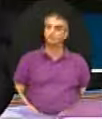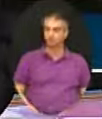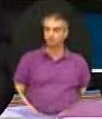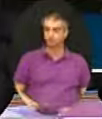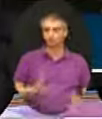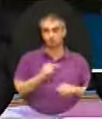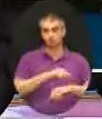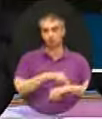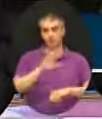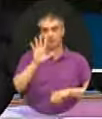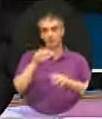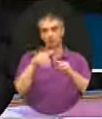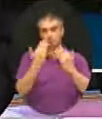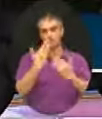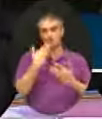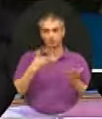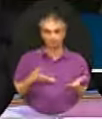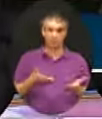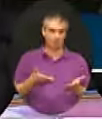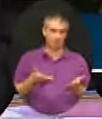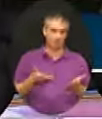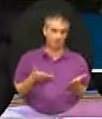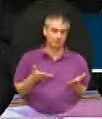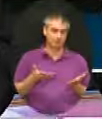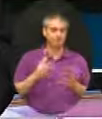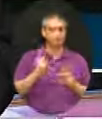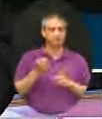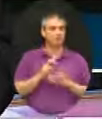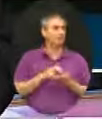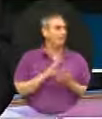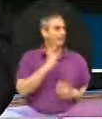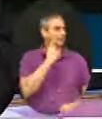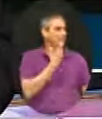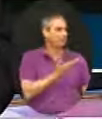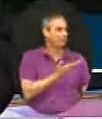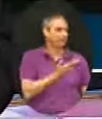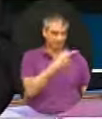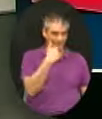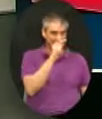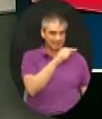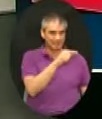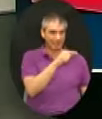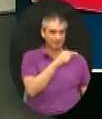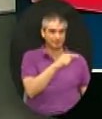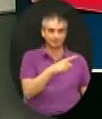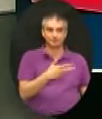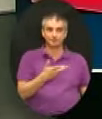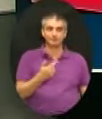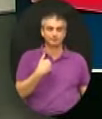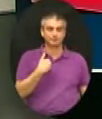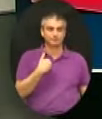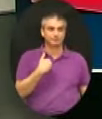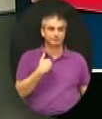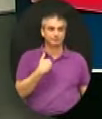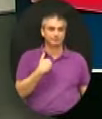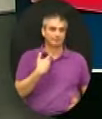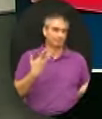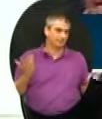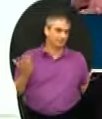בסביבות 5:00 שעון ישראל, למשקימים, למה אתה צוחק? אתה תהיה שם? אני אהיה שם,